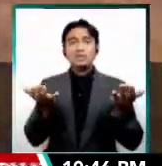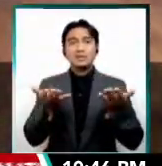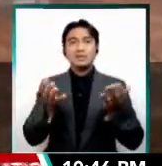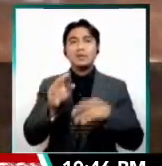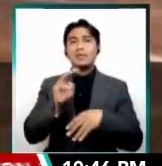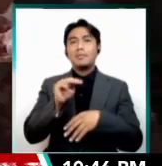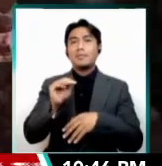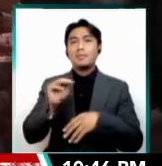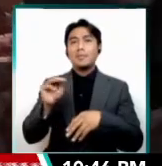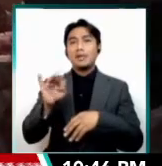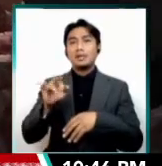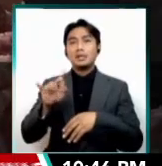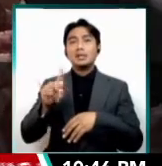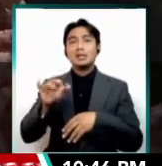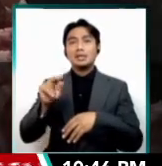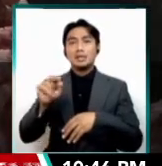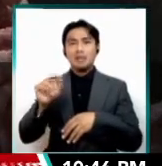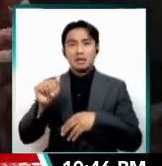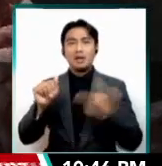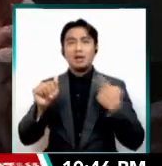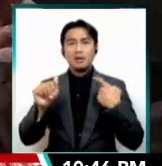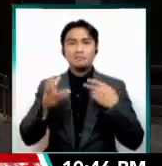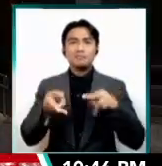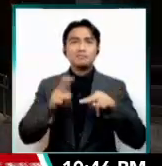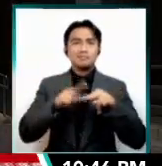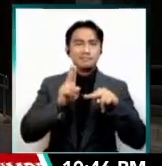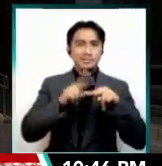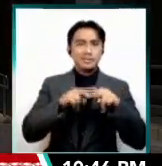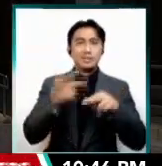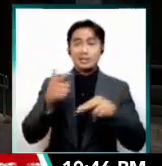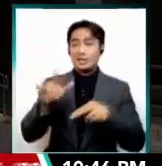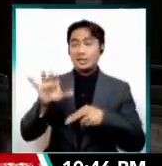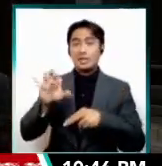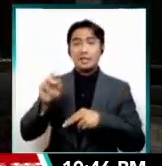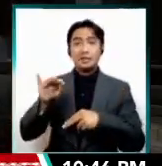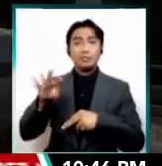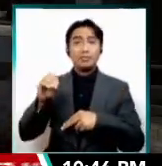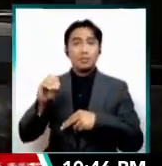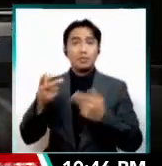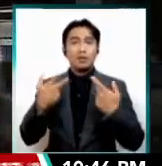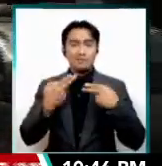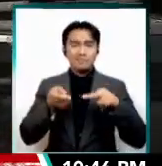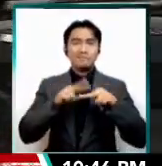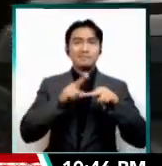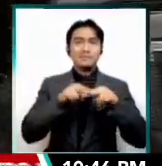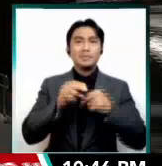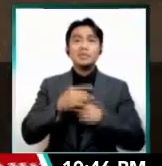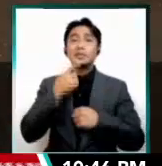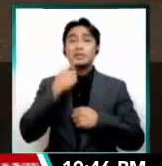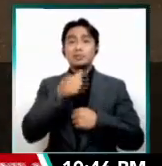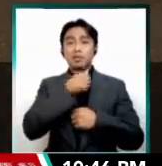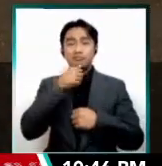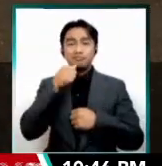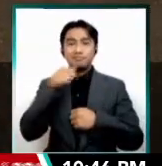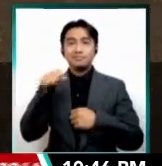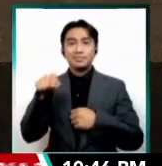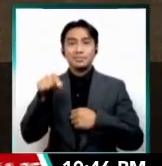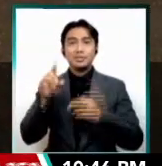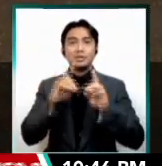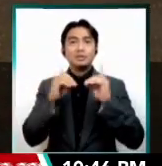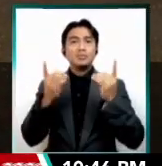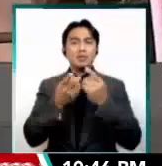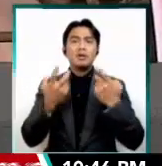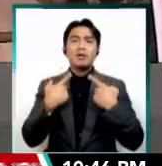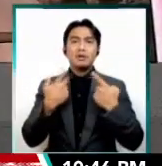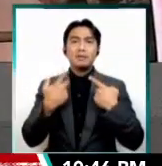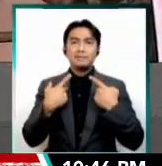350 pesos ang kada kilo ng liyempo. Ayon sa Agriculture Department, nagsisimula pa lamang bumawi ang hog raisers